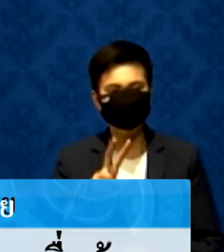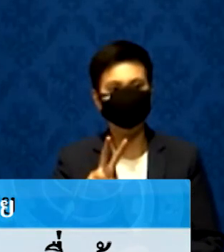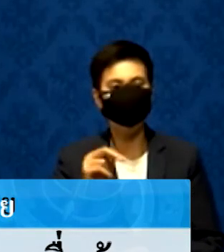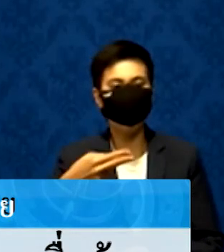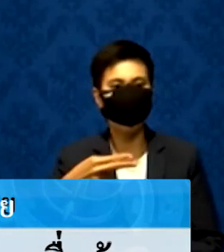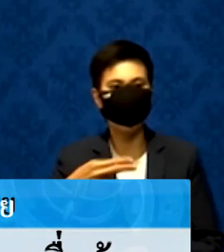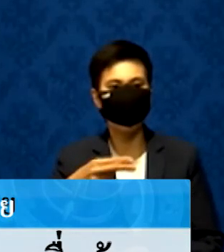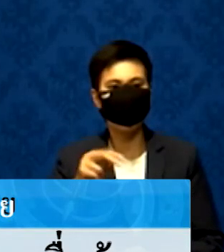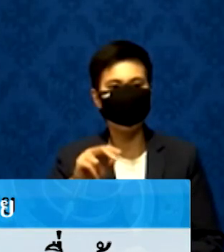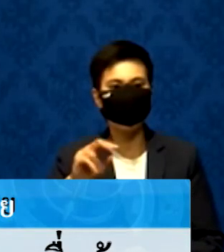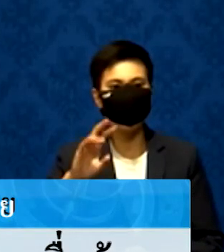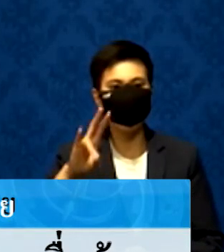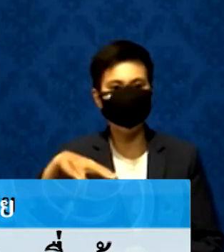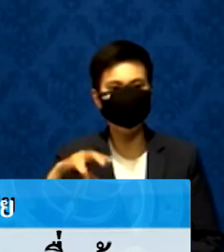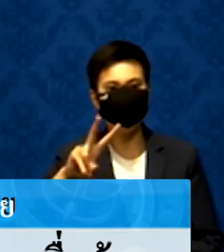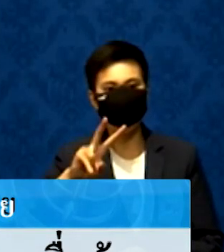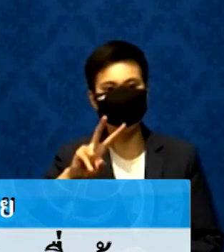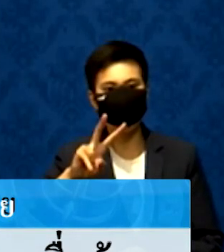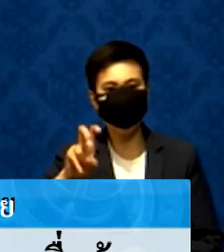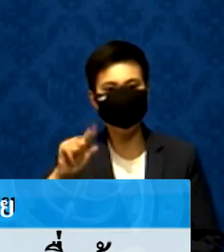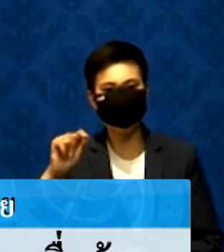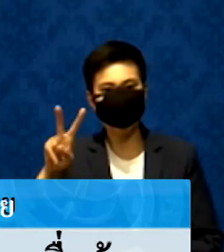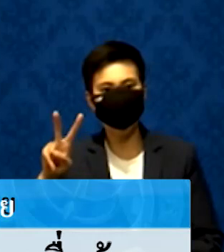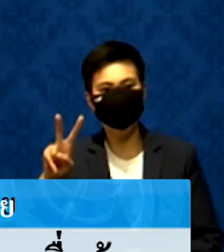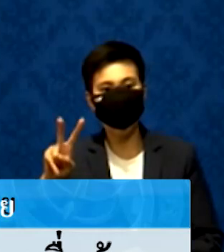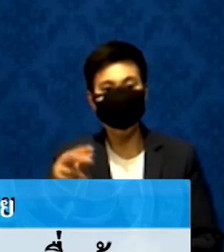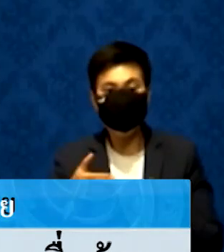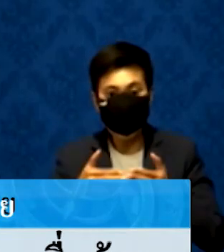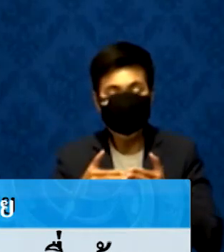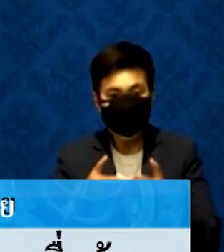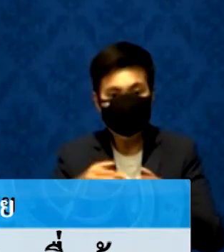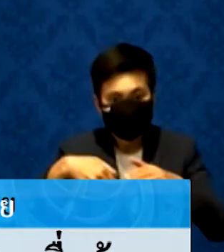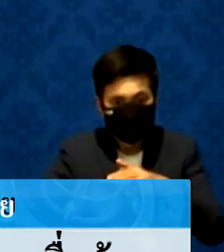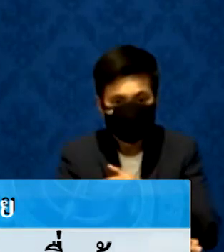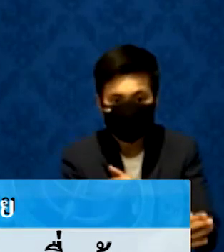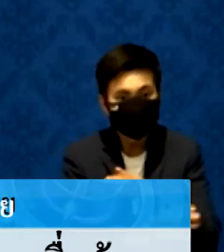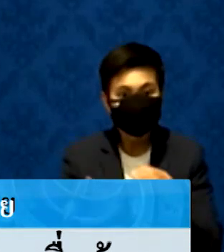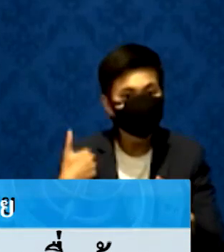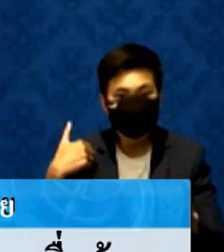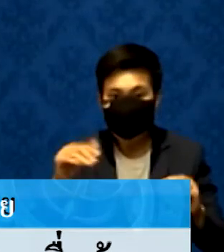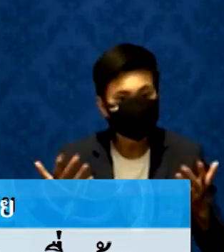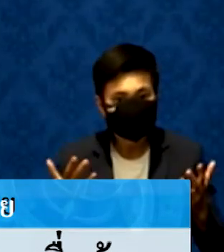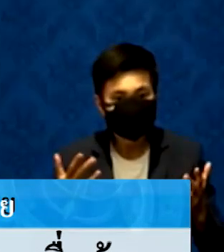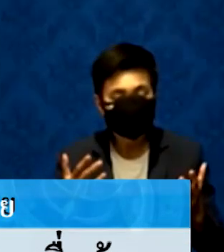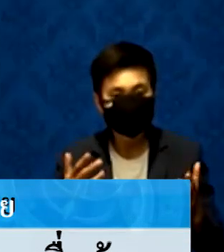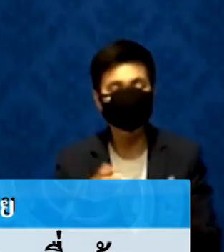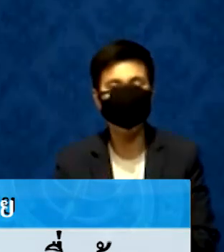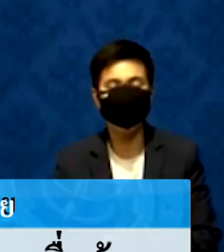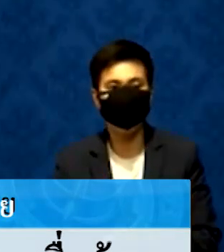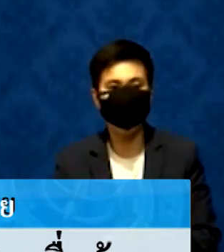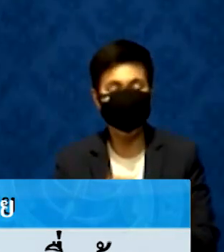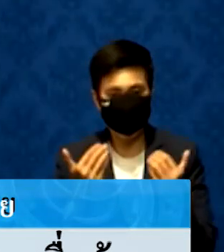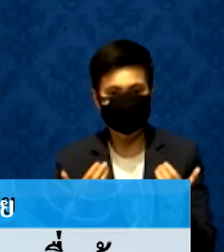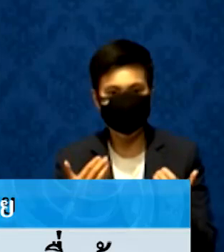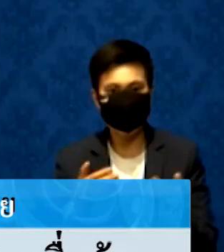บาทแต่ไม่มีเรือดำน้ำสูญสิ้นงบประมาณแผ่นดินโดยเปล่าประโยชน์ครับนี่คือทั้งหมดที่พลเอกประยุ